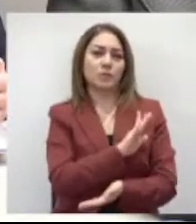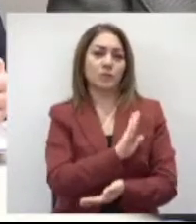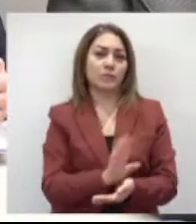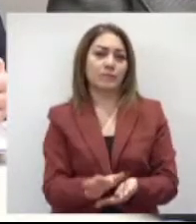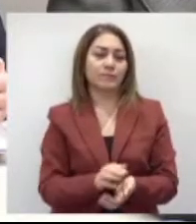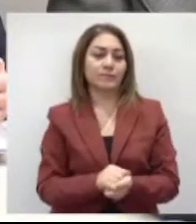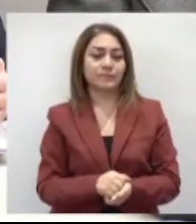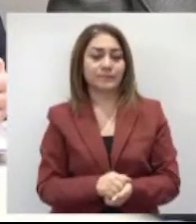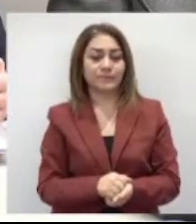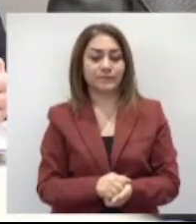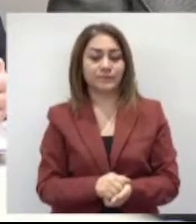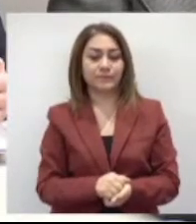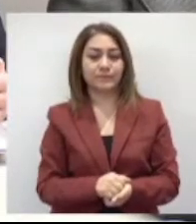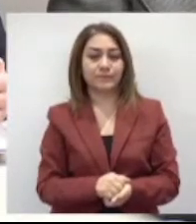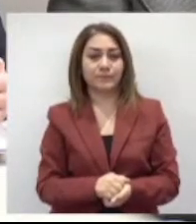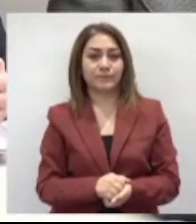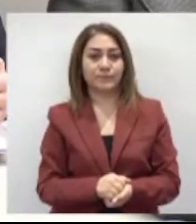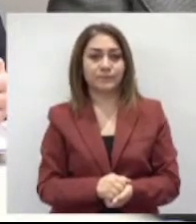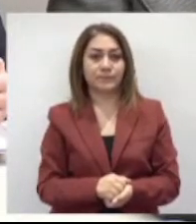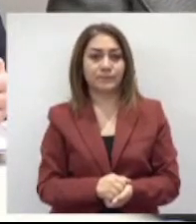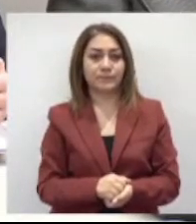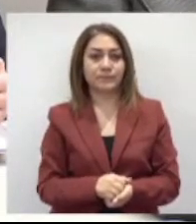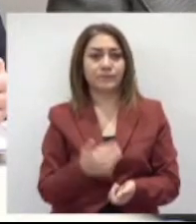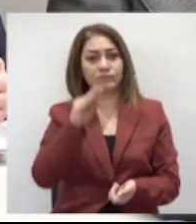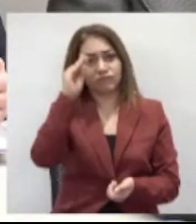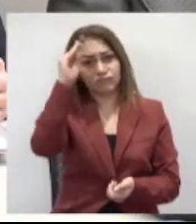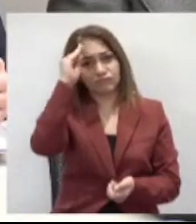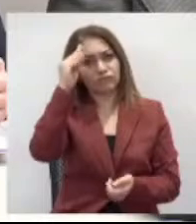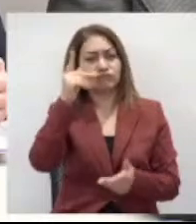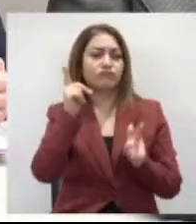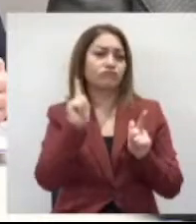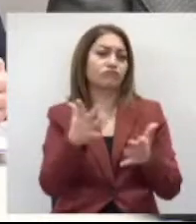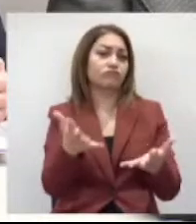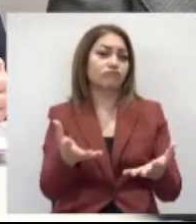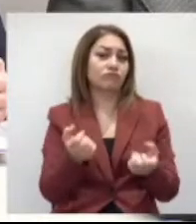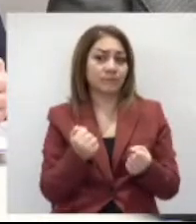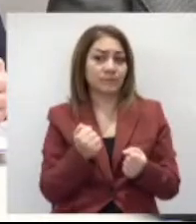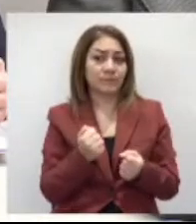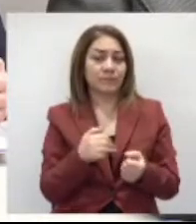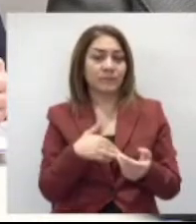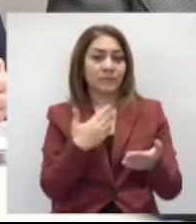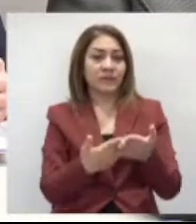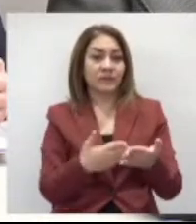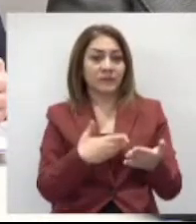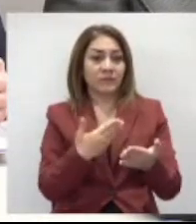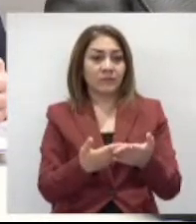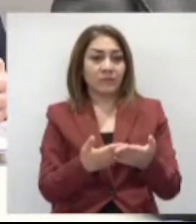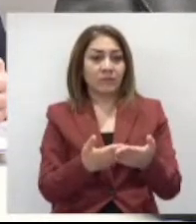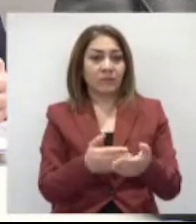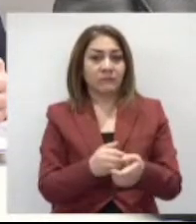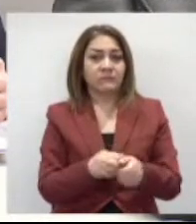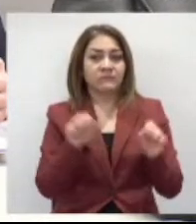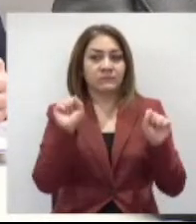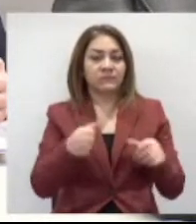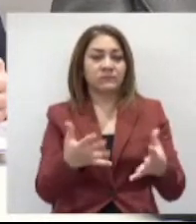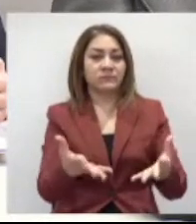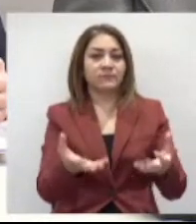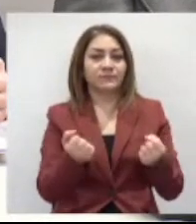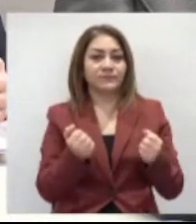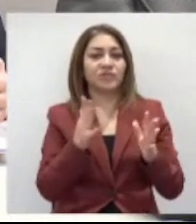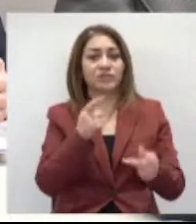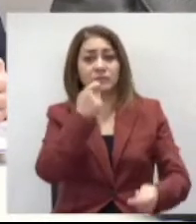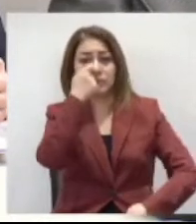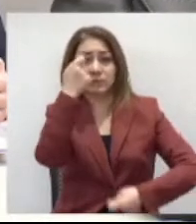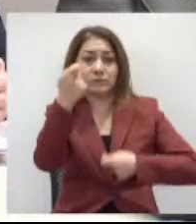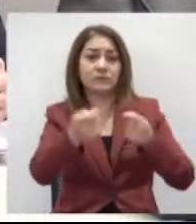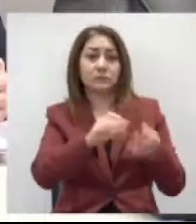էլի։ Ես սկզբունքային տարաձայնություն չունեմ, այստեղ կարծում եմ անգամ առաջարկները կարող ենք ընդունել, բայց այդքան